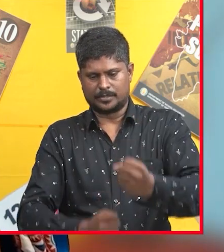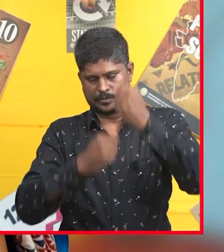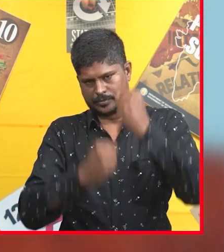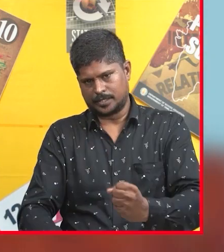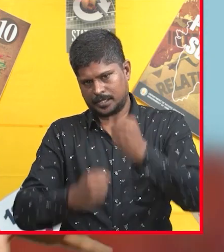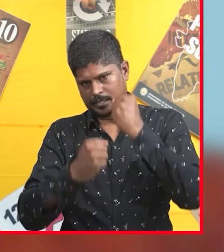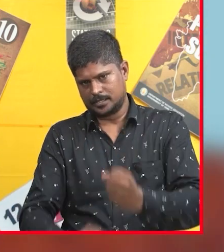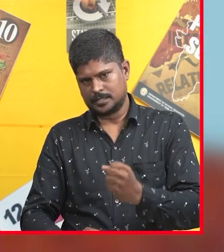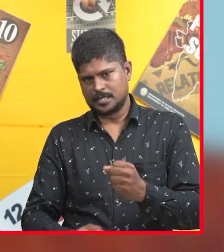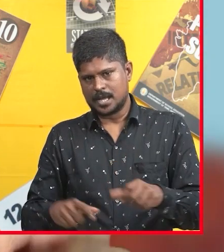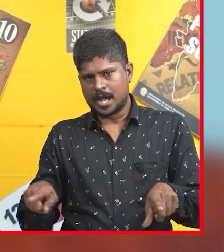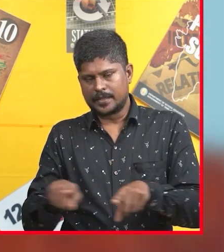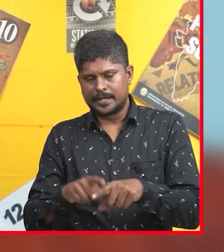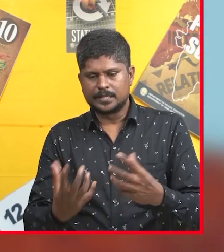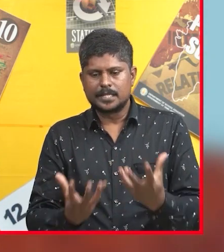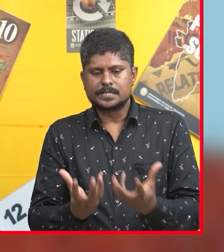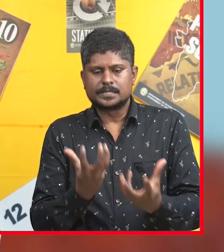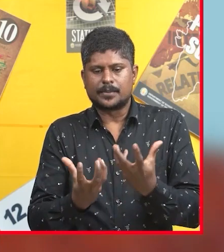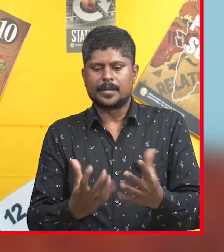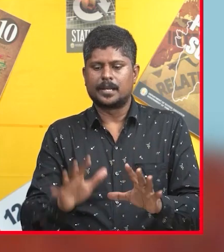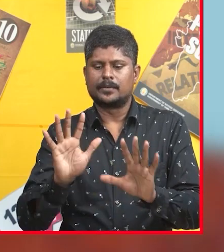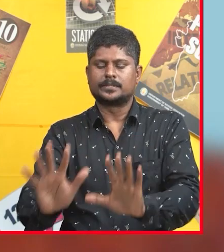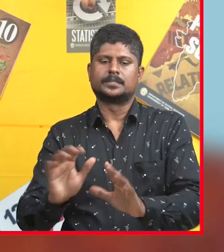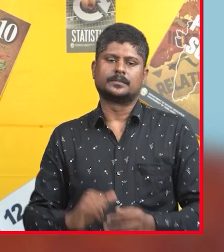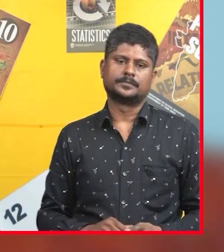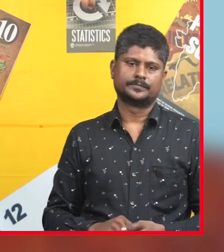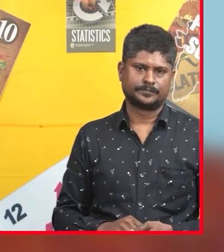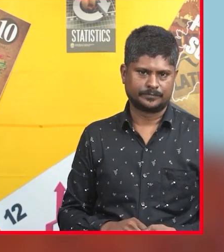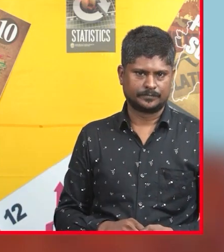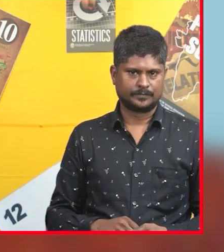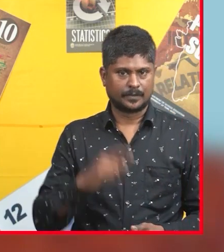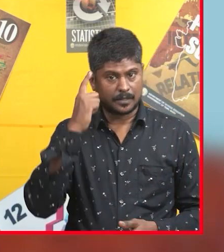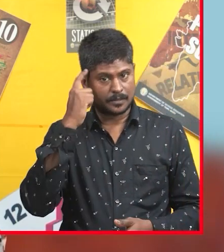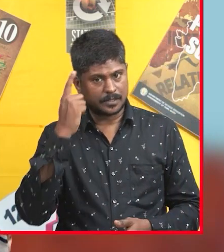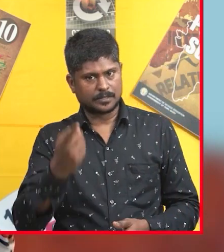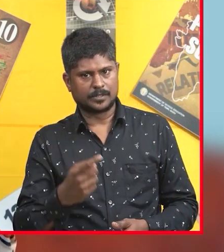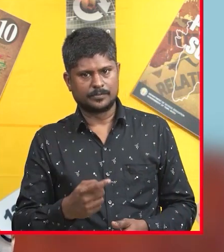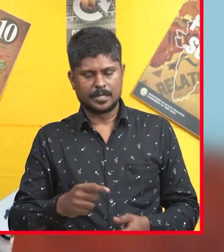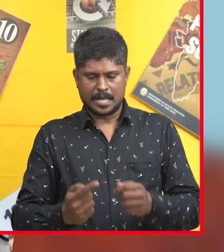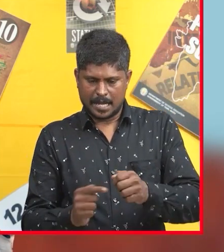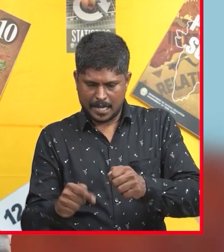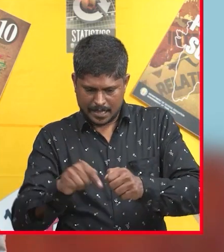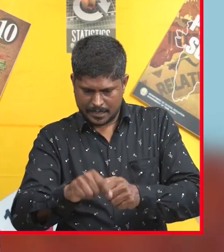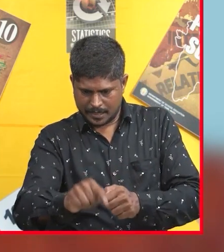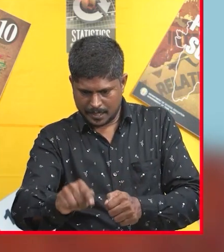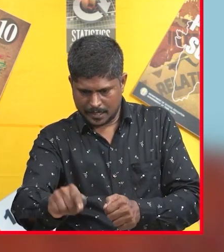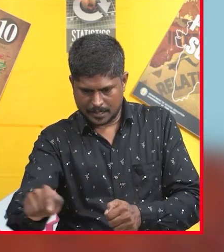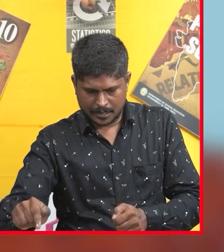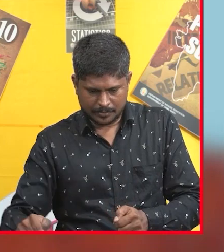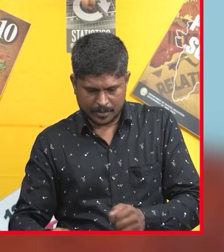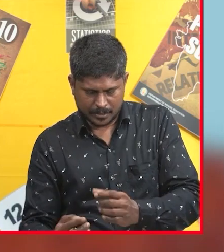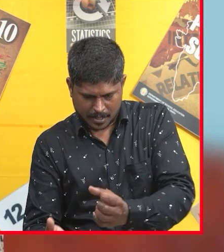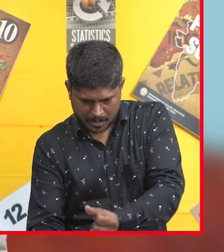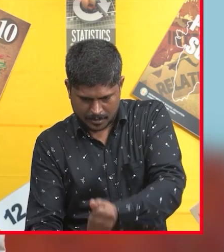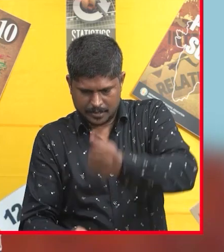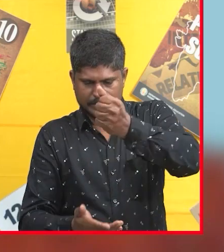இடிச்சு அதை சமைத்து வைக்கிறா சரிங்களா. அப்ப நிலத்தில் நட்டப்பட்ட தானியத்தை எடுத்து